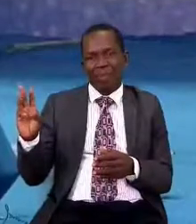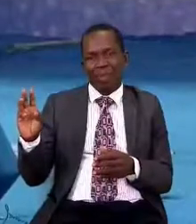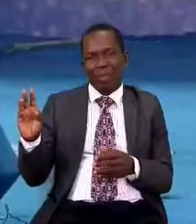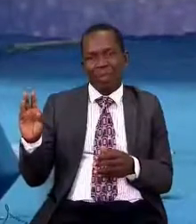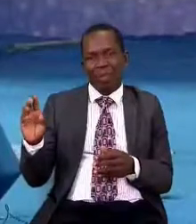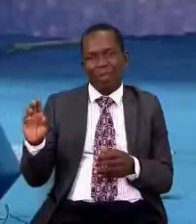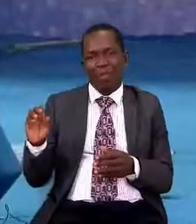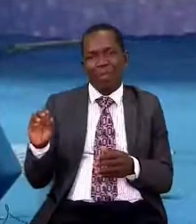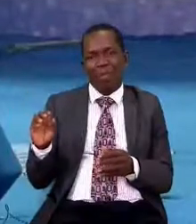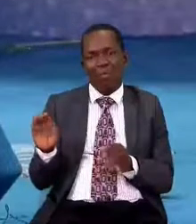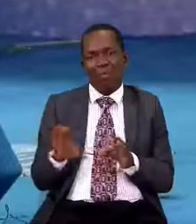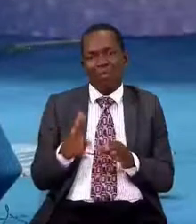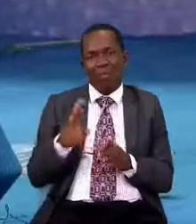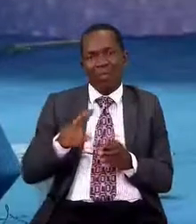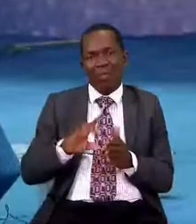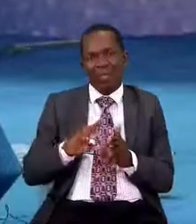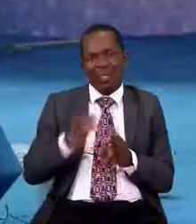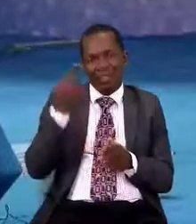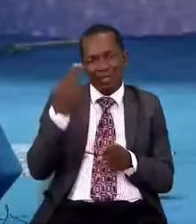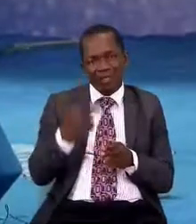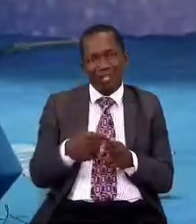Pas l'effort de Pierre, mais son nom.